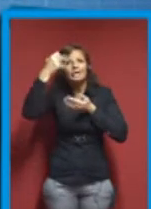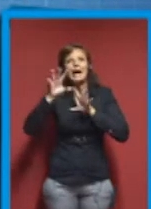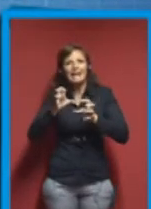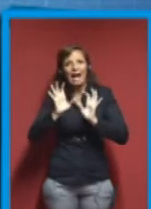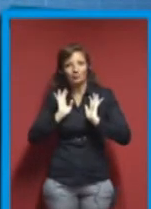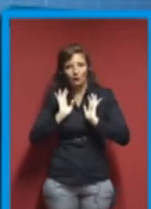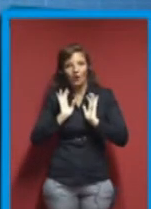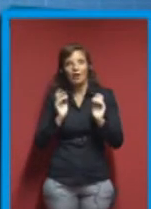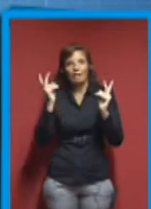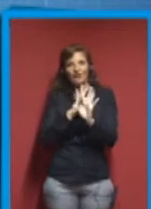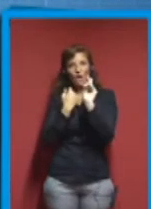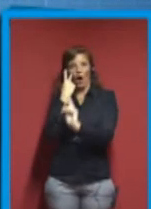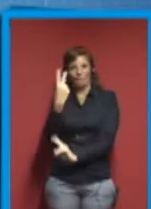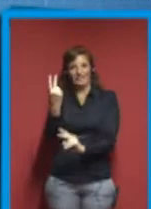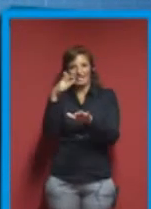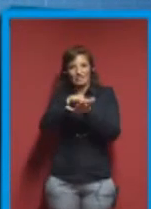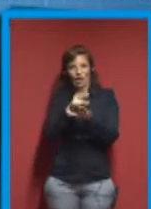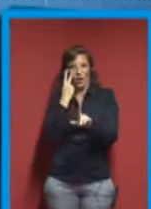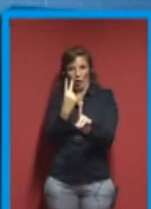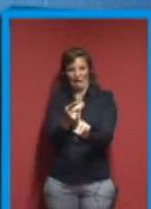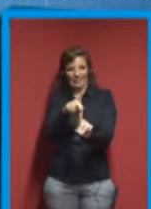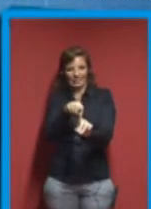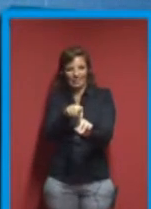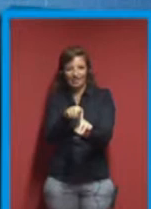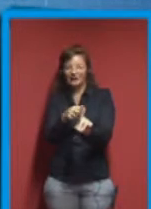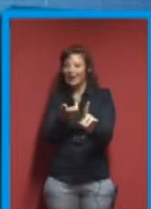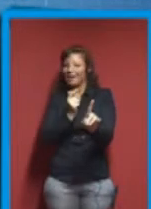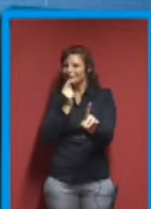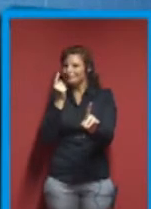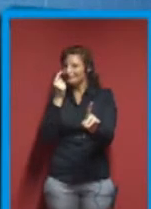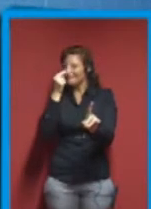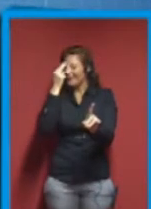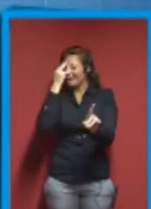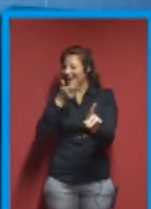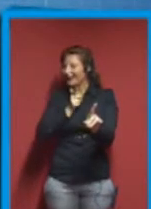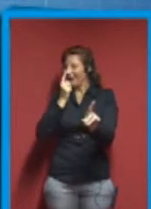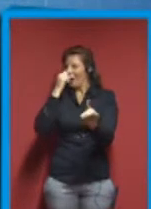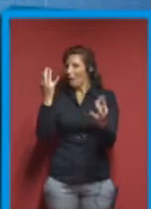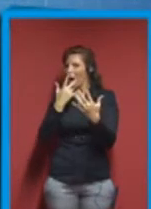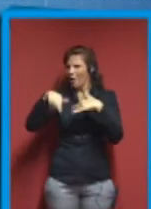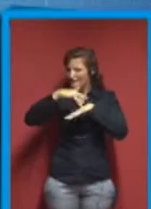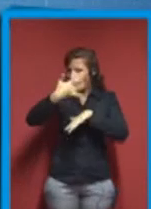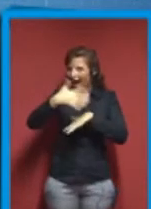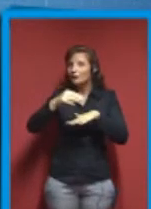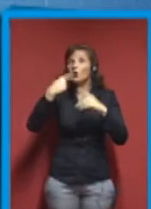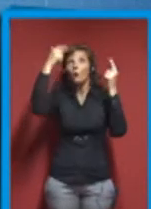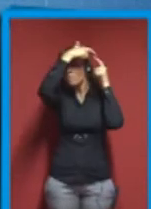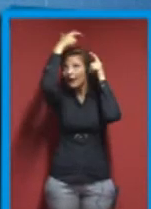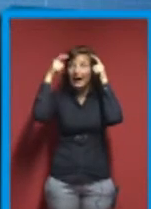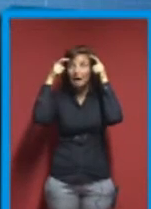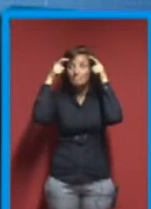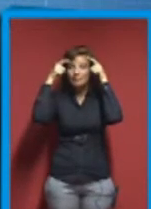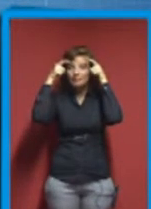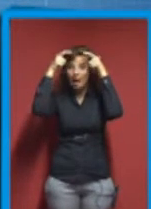E quando ho visto questa copertina mi ricorda qualcosa che abbiamo fatto noi, un cappello